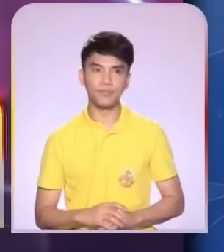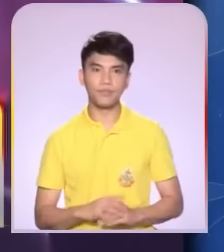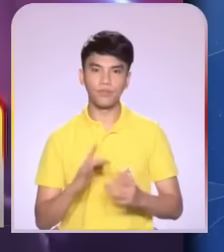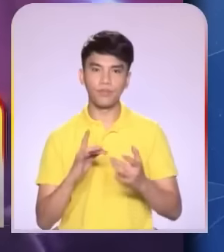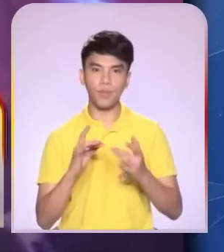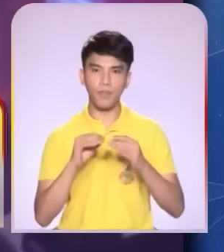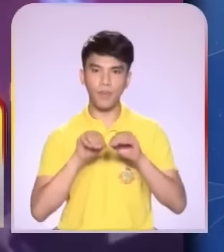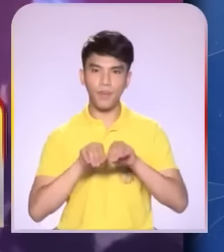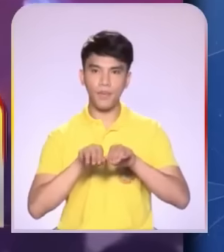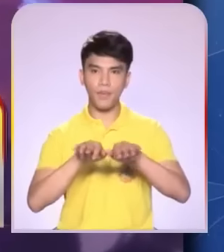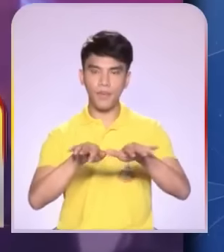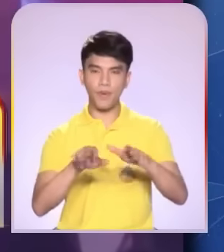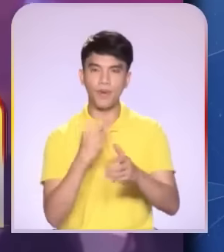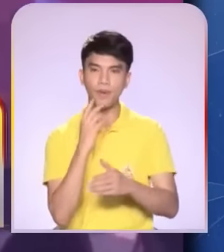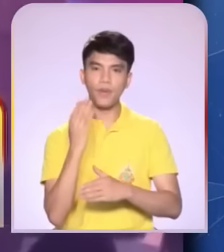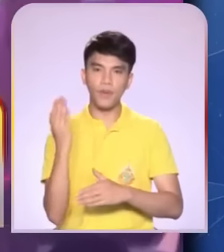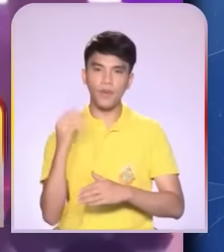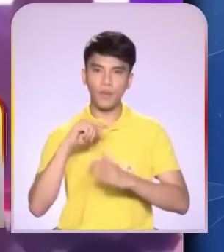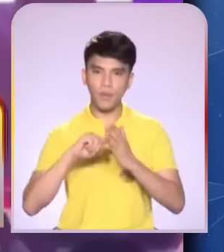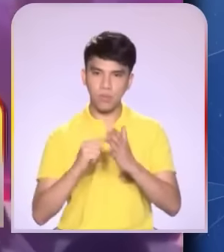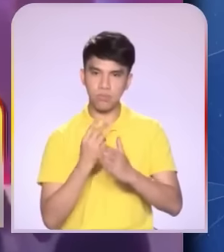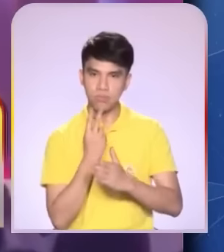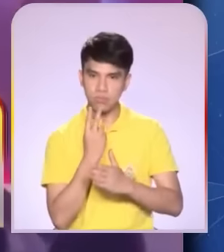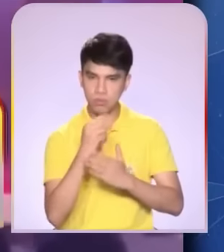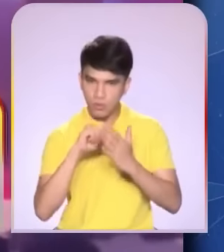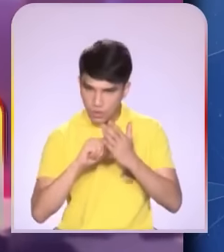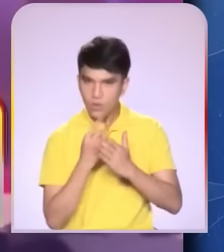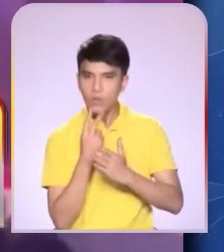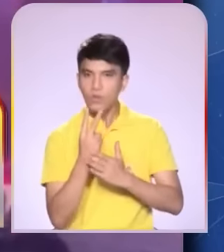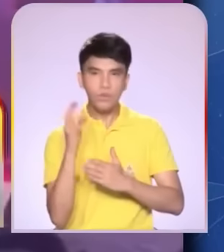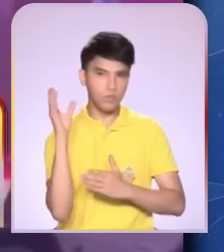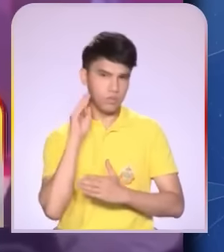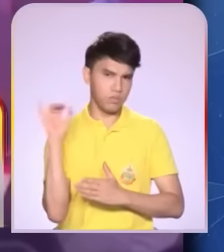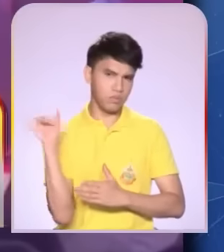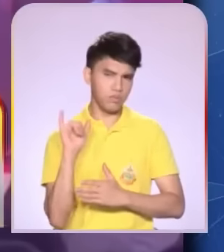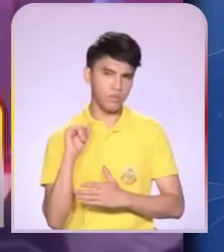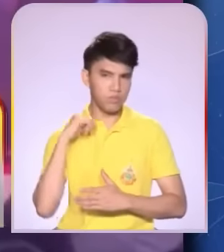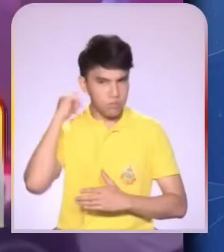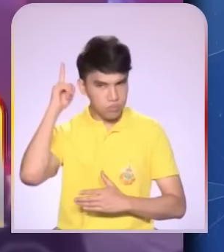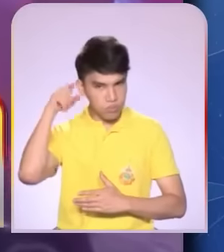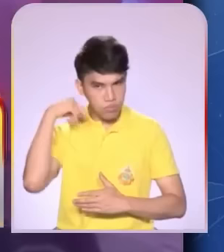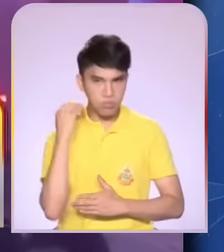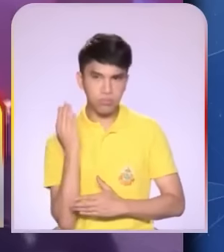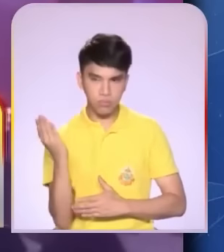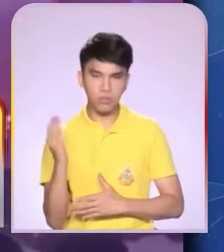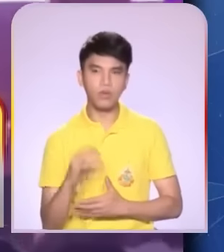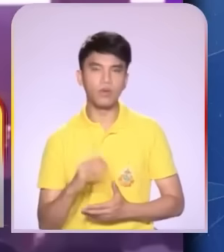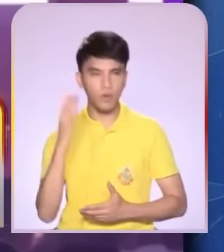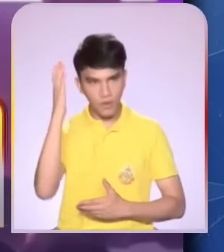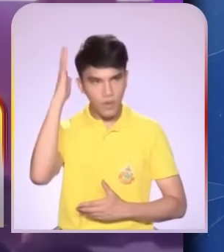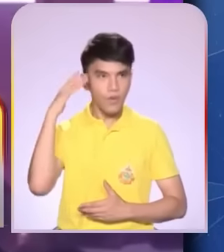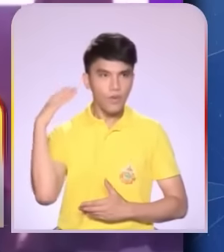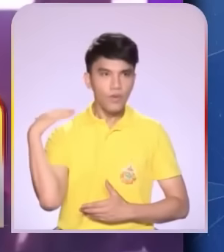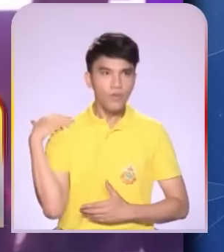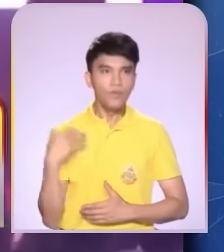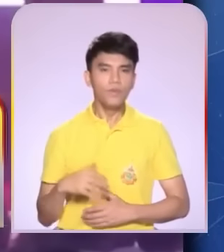าเผยแพร่กันอีกครั้งนี่ค่ะตอนแรกที่ฉันดูคลิปนี้ตอนยังไม่ได้เปิดฟังเสียงเอ๊ะผู้หญิงที่ไหนขออภัยนะพี่กบเพราะพี่เขาผมยาวอะเน